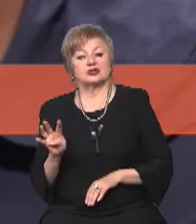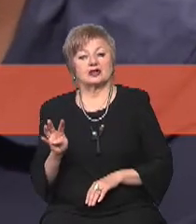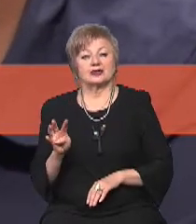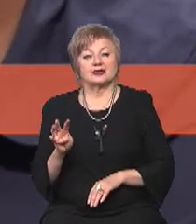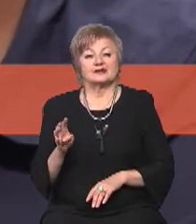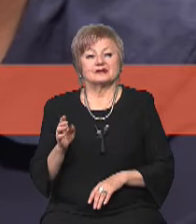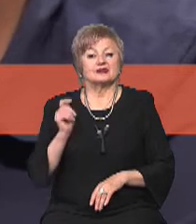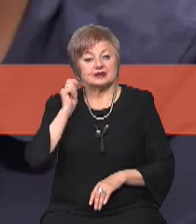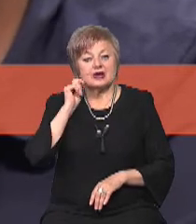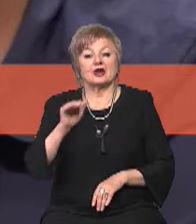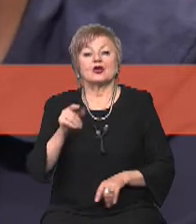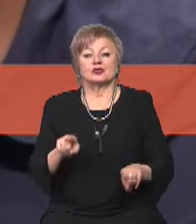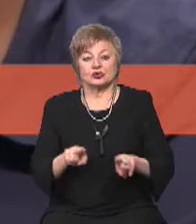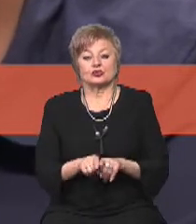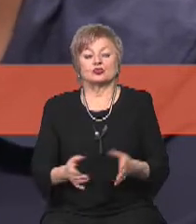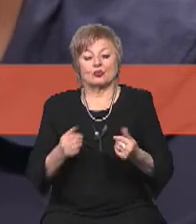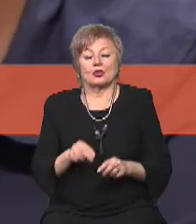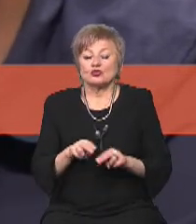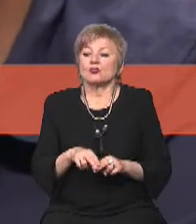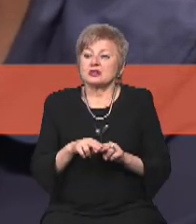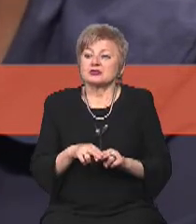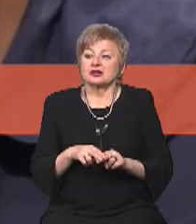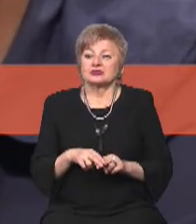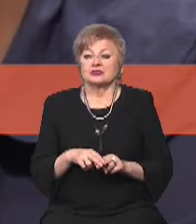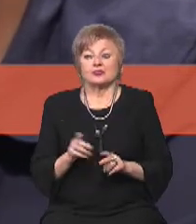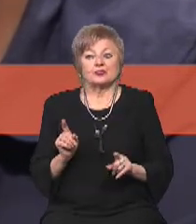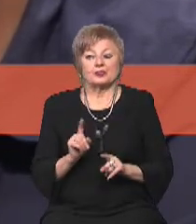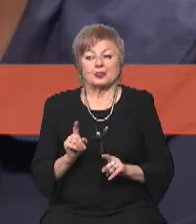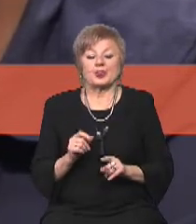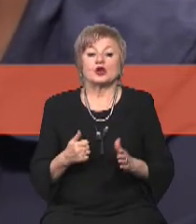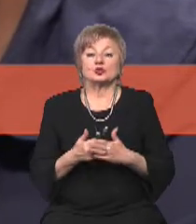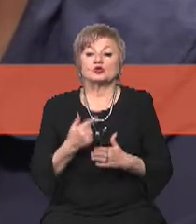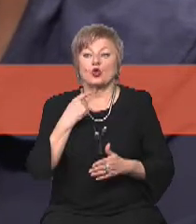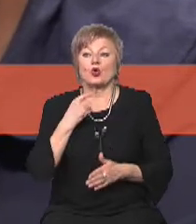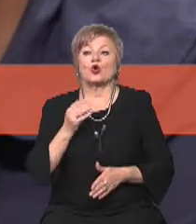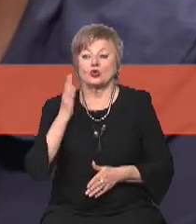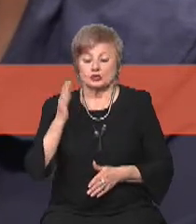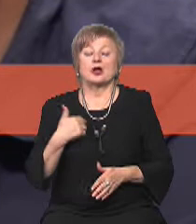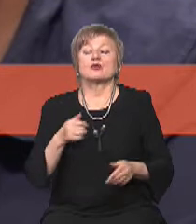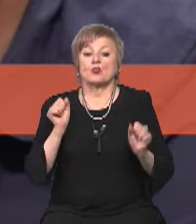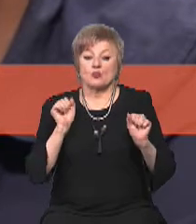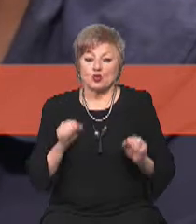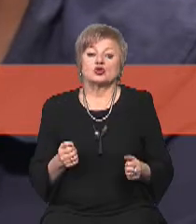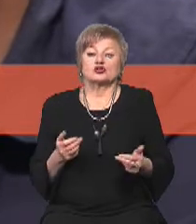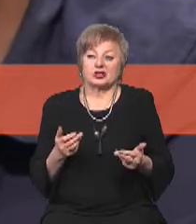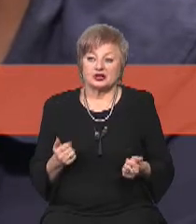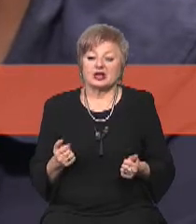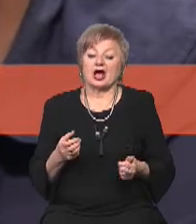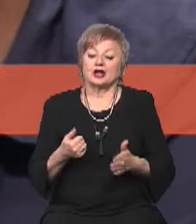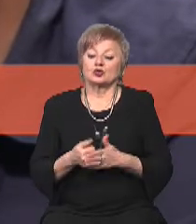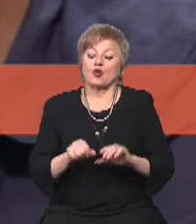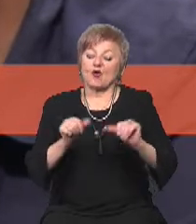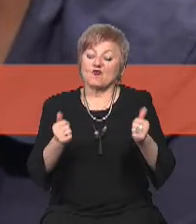14-річні теж отримують паспорти, наприклад? Щодо голосування, я з вами погоджуся. Щодо